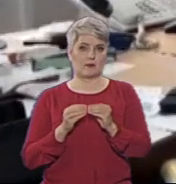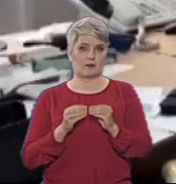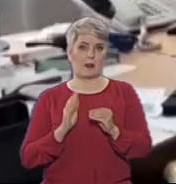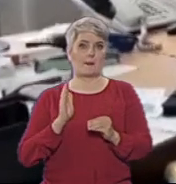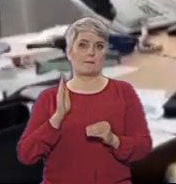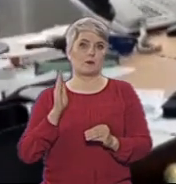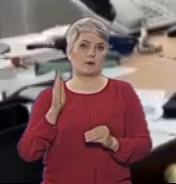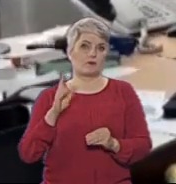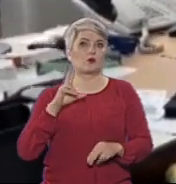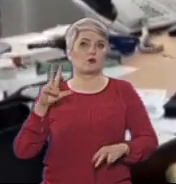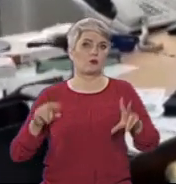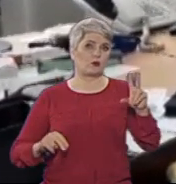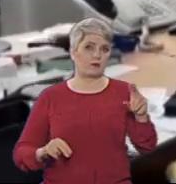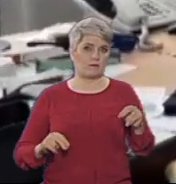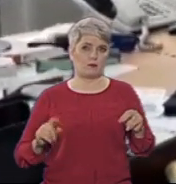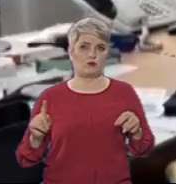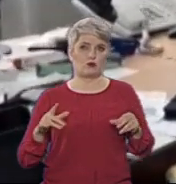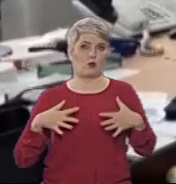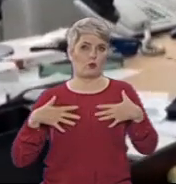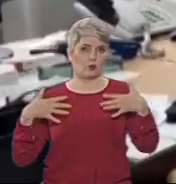Перспектива, ну, надеемся, что выздоровет. Yeah.